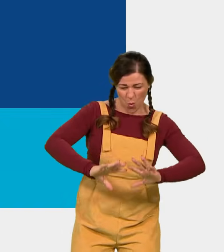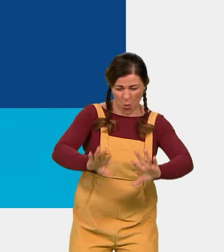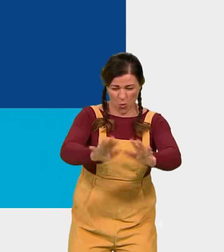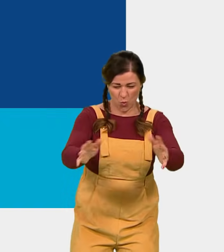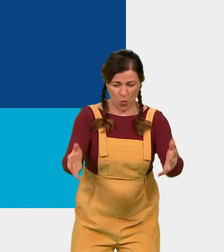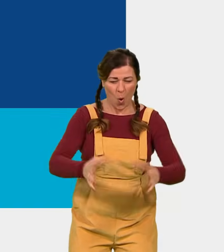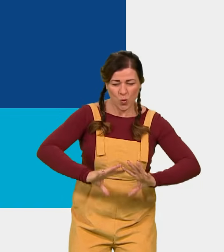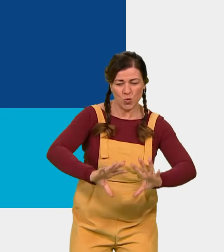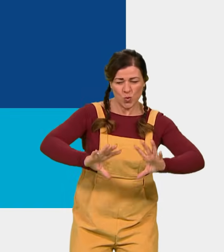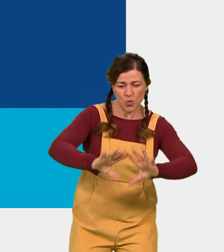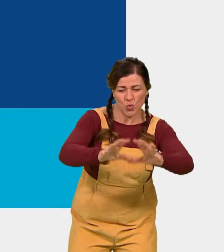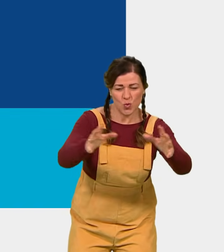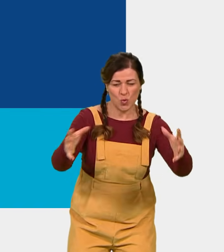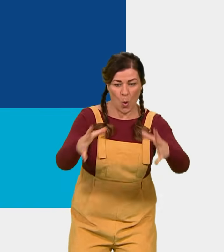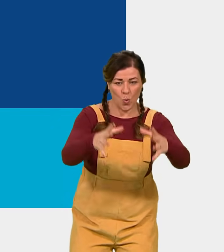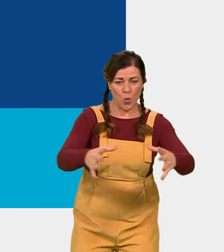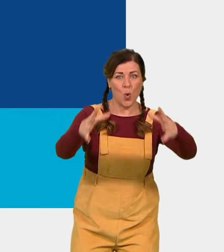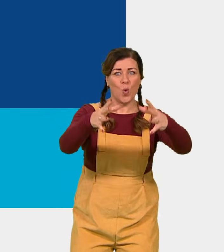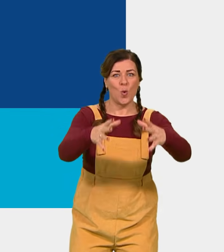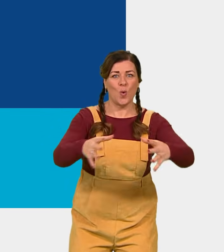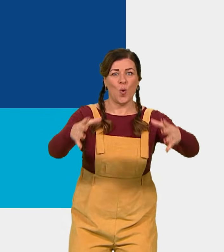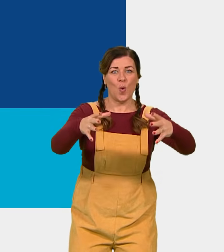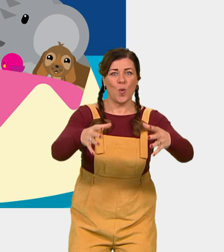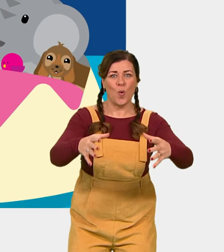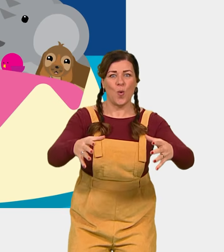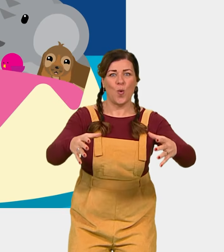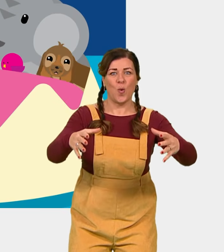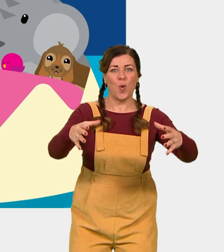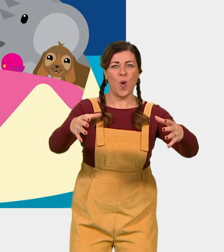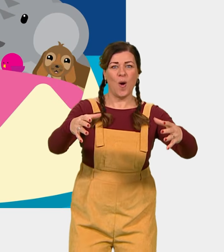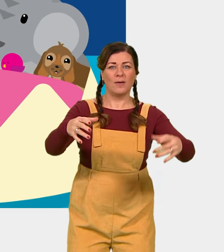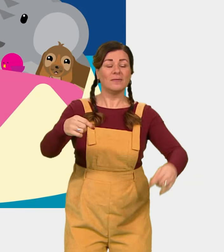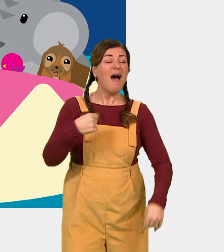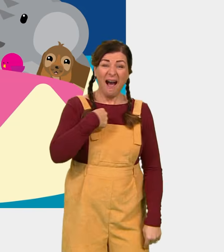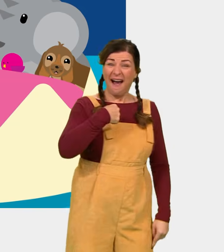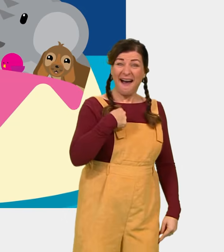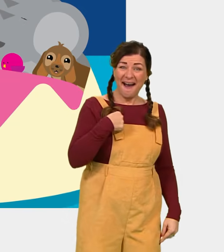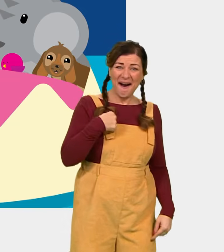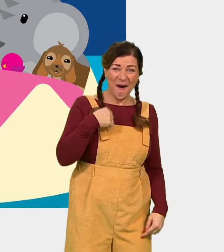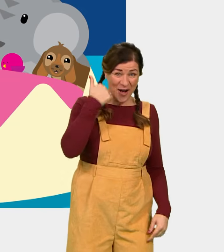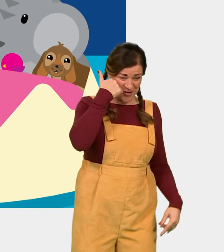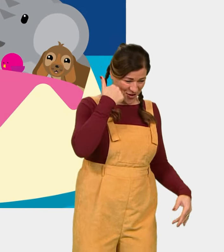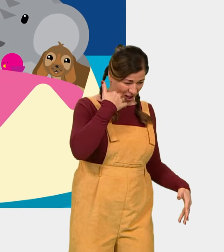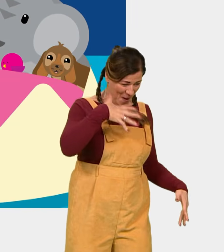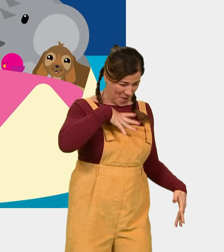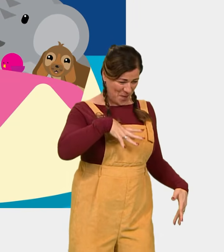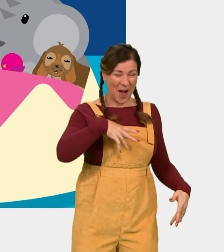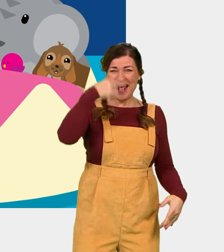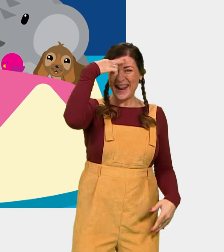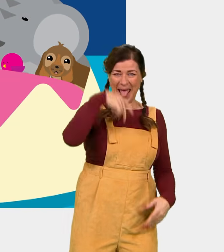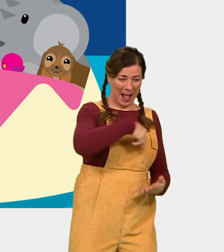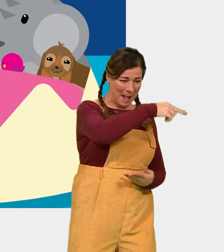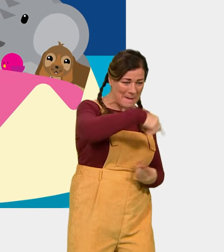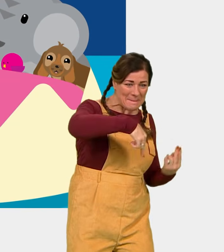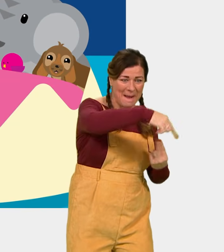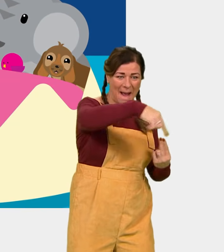o'i flaen a hel mwy a mwy o eira. Dwi am ysgrifennu fy enw yn yr eira, blwyddod triog,